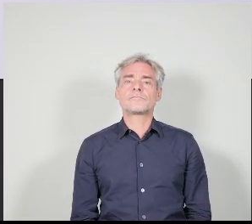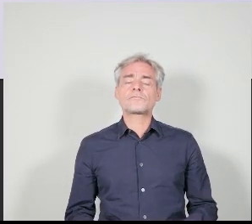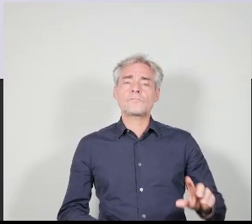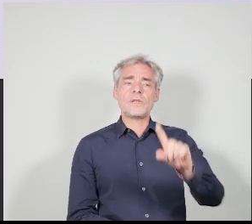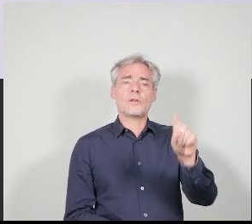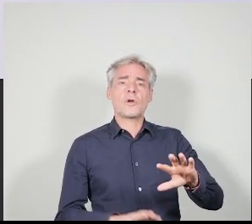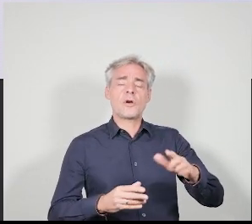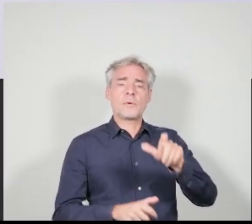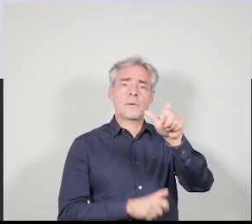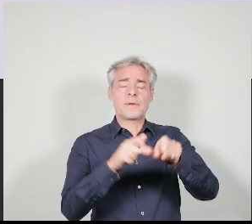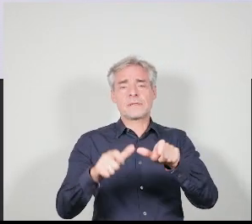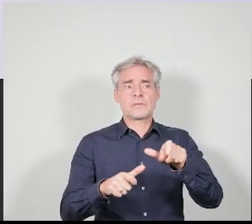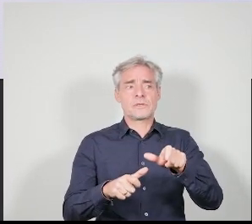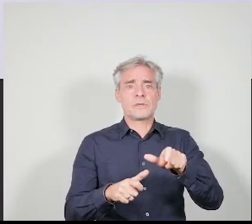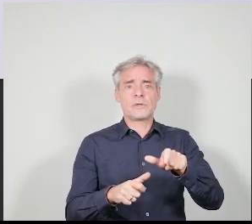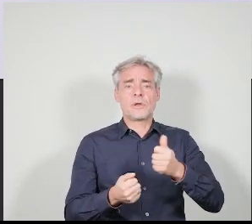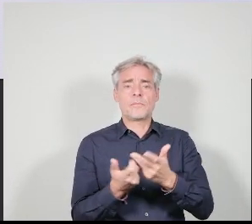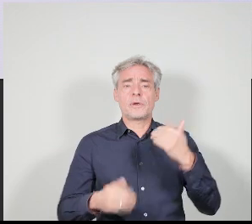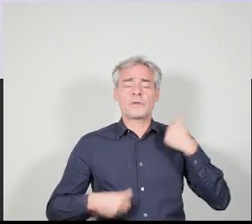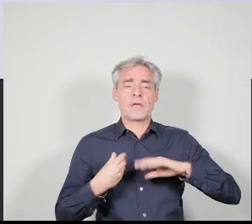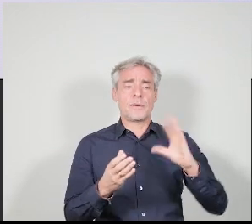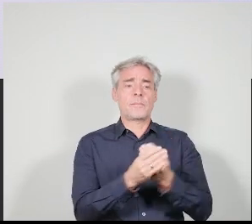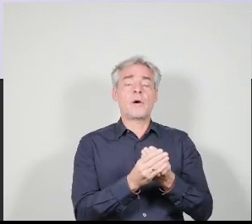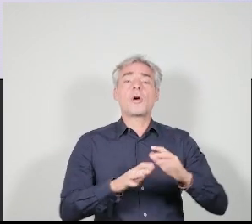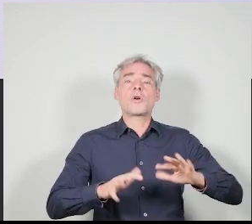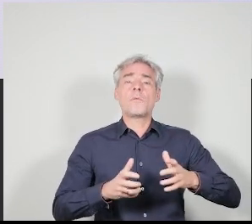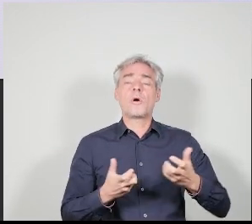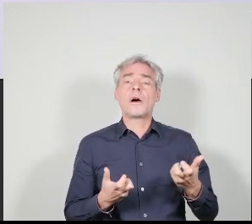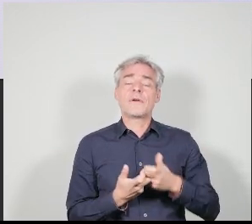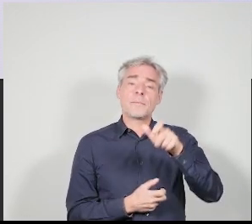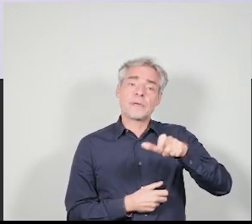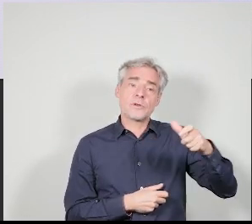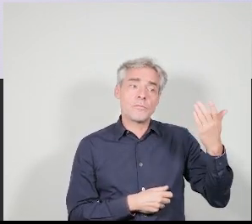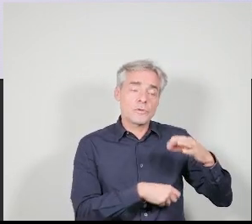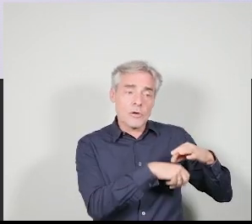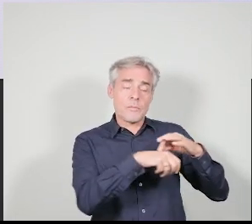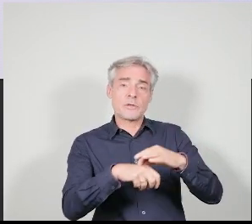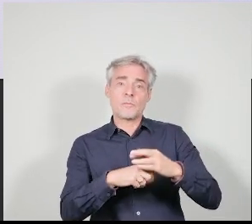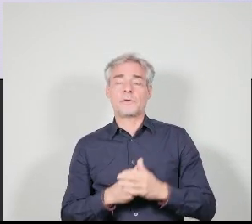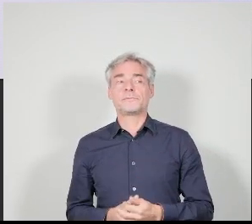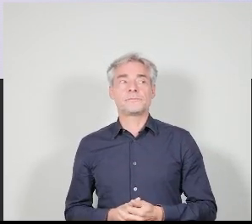prévoir l'inclusion des personnes polyhandicapées, celles qui ont besoin de cet accompagnement